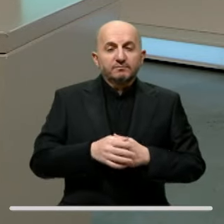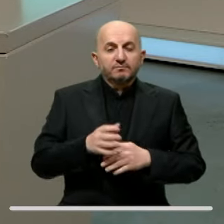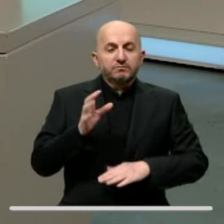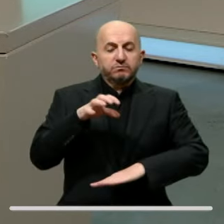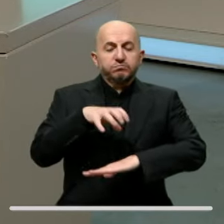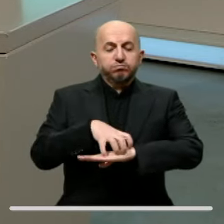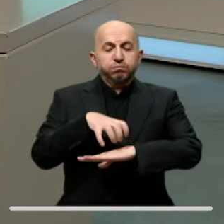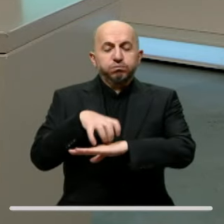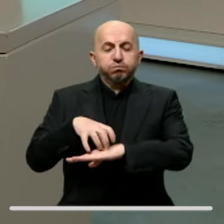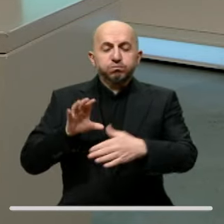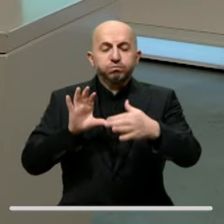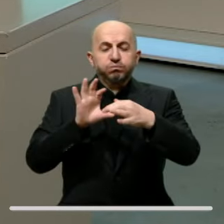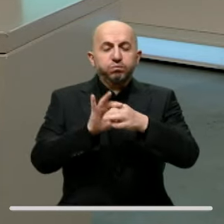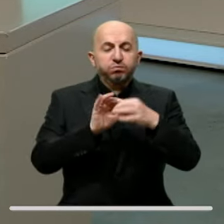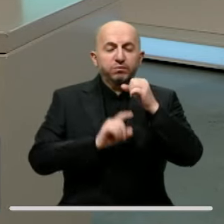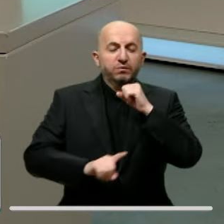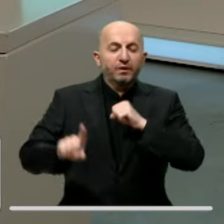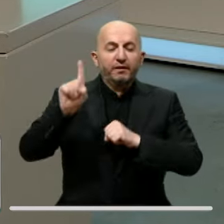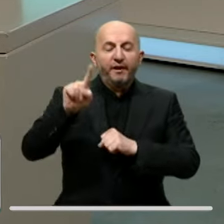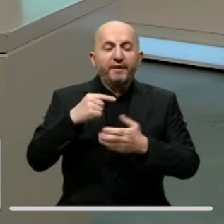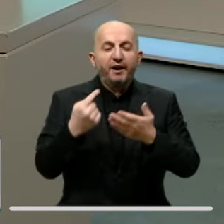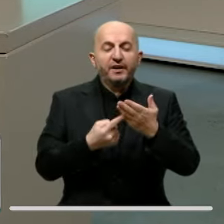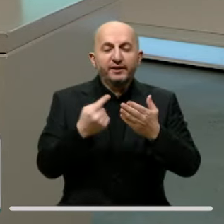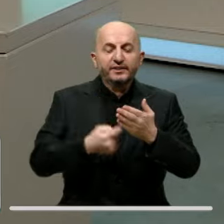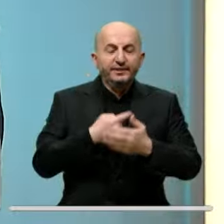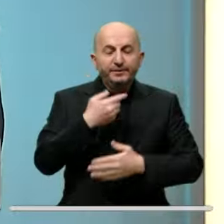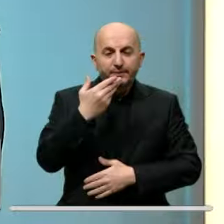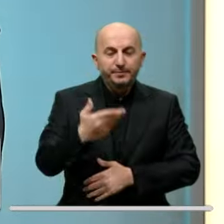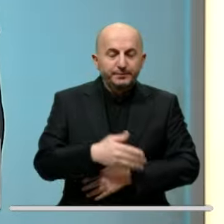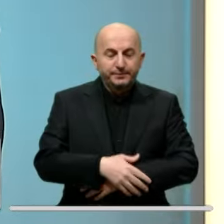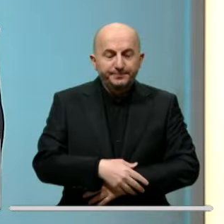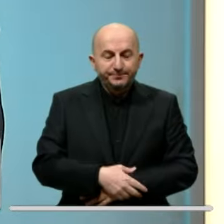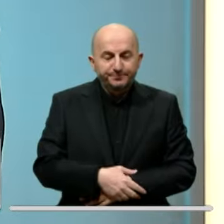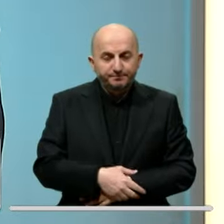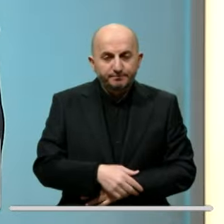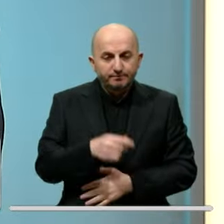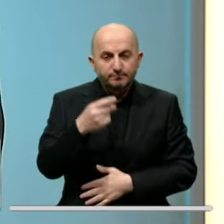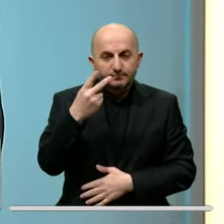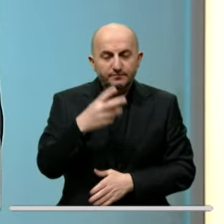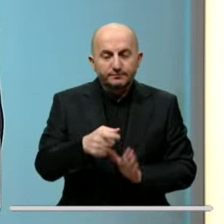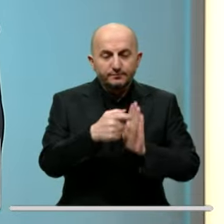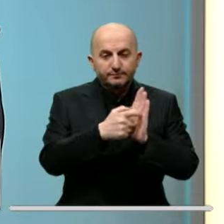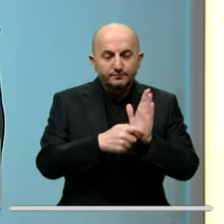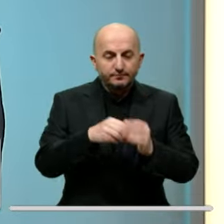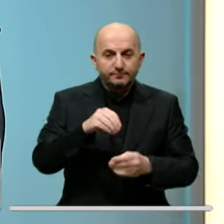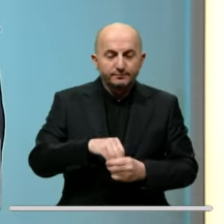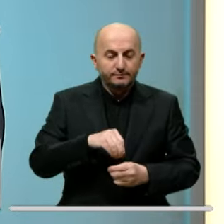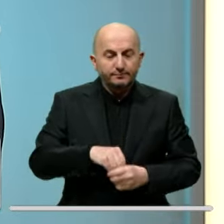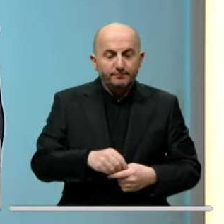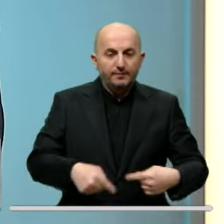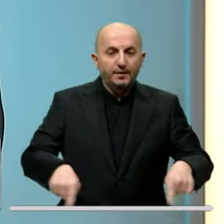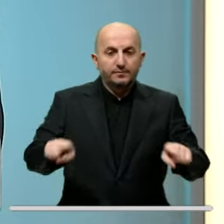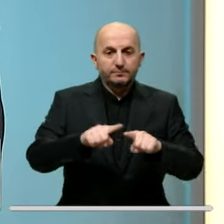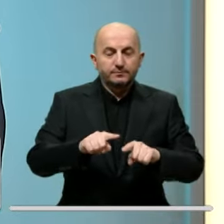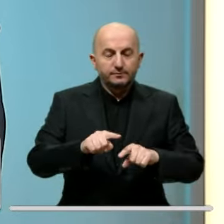Mescitlerle ilgili Cenab-ı Hak Kur'an-ı Kerim'de birkaç ayet-i kerimede